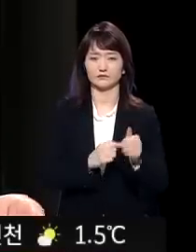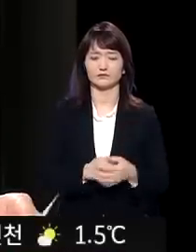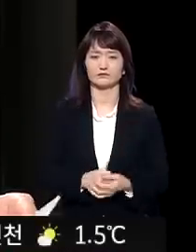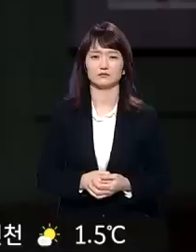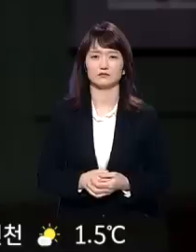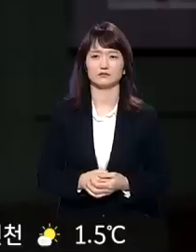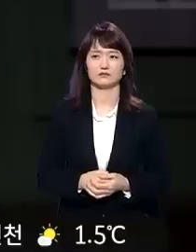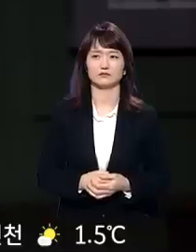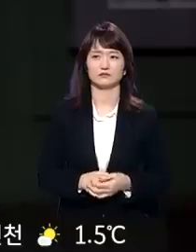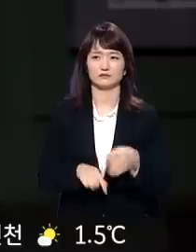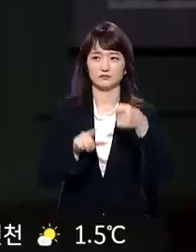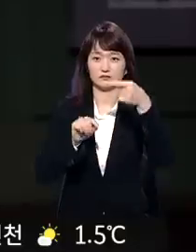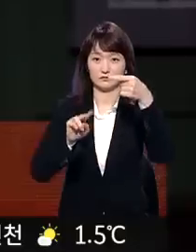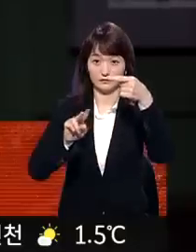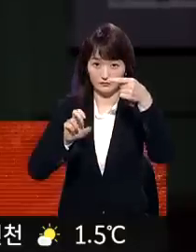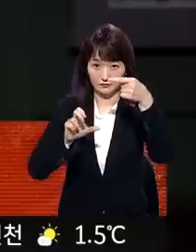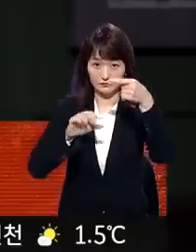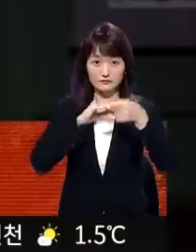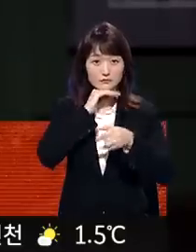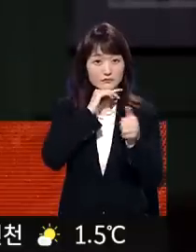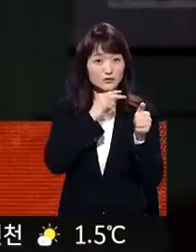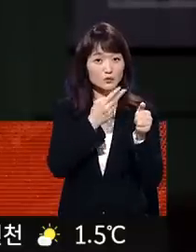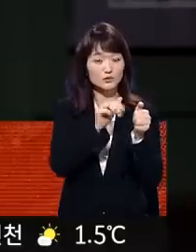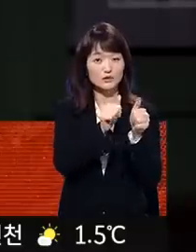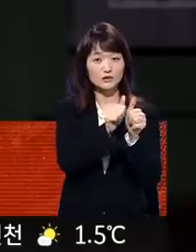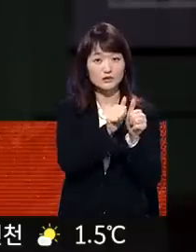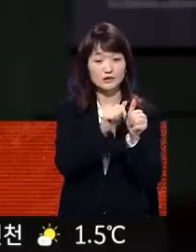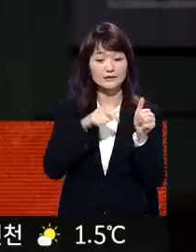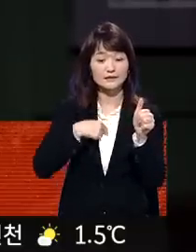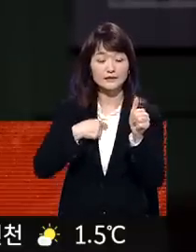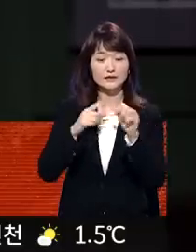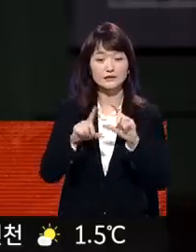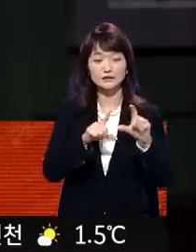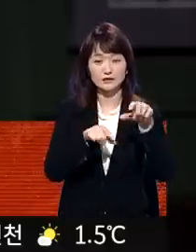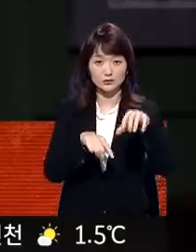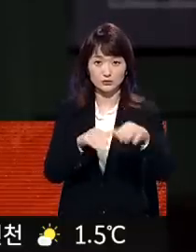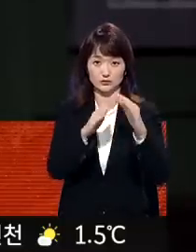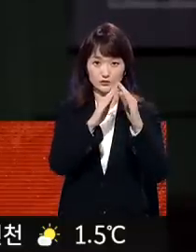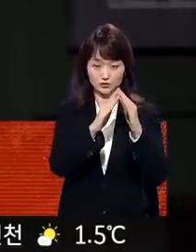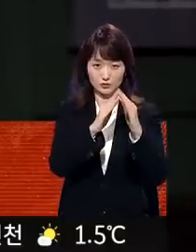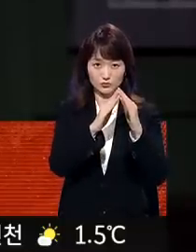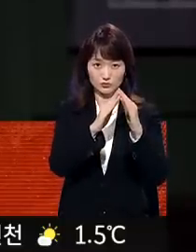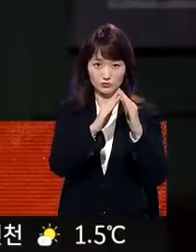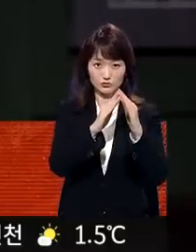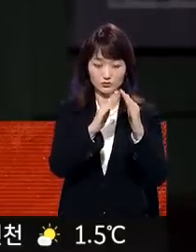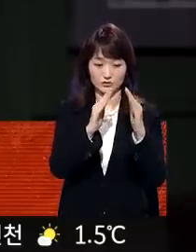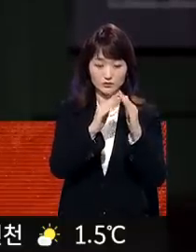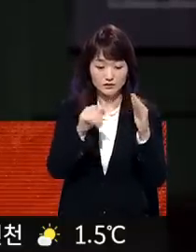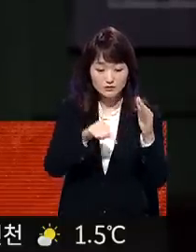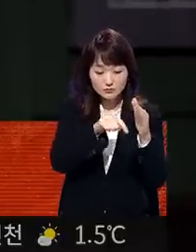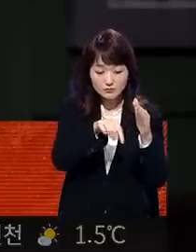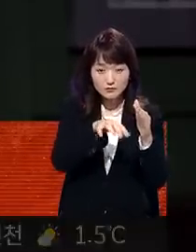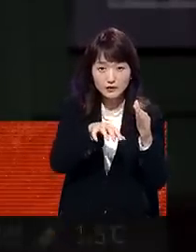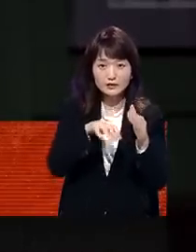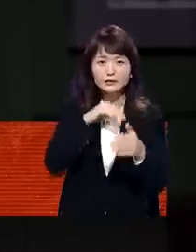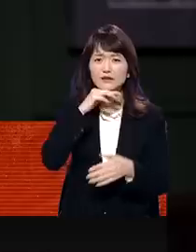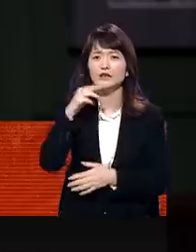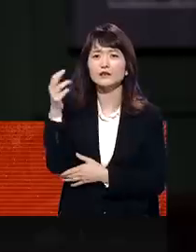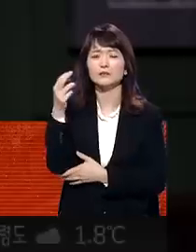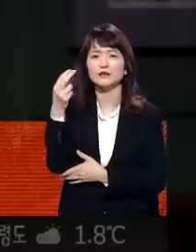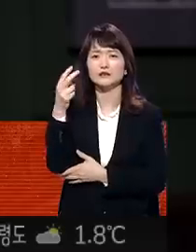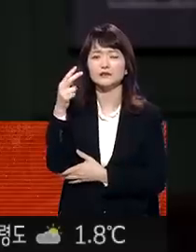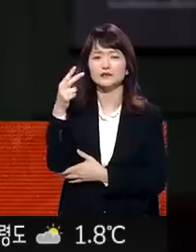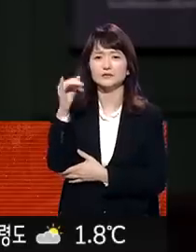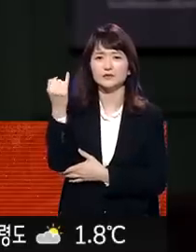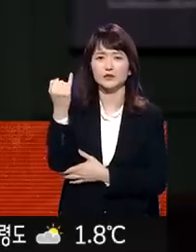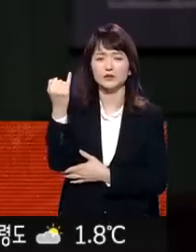지난달 25일이었는데요. 50대 남성이 자신이 살고 있던 전주시의 한 주택에서 80대 어머니를 살해했습니다. 일단 이